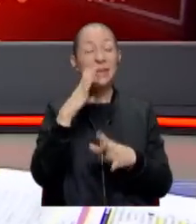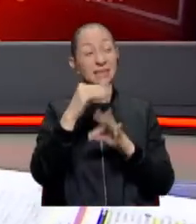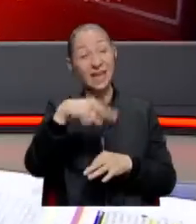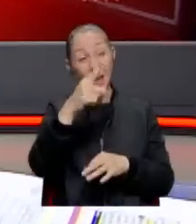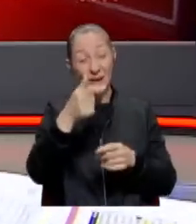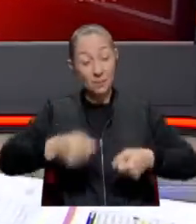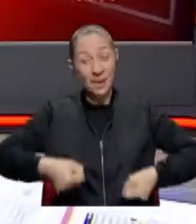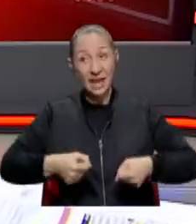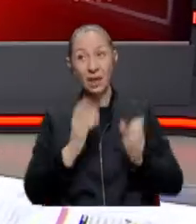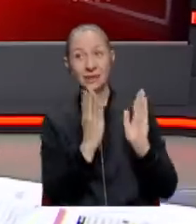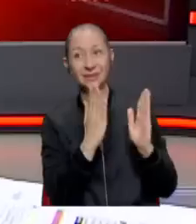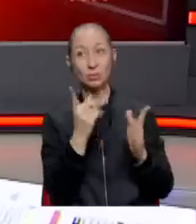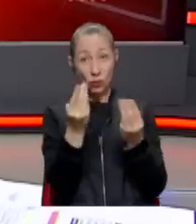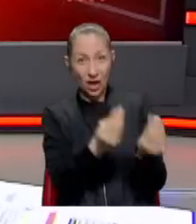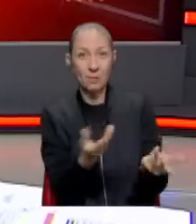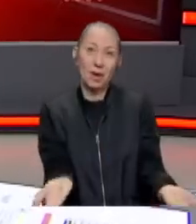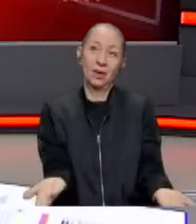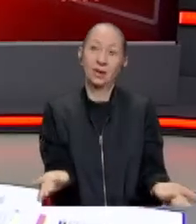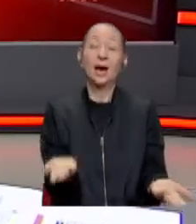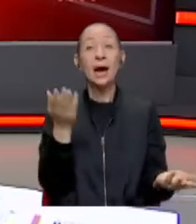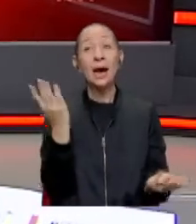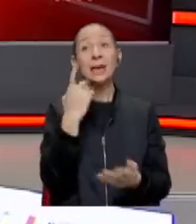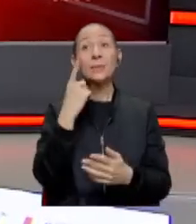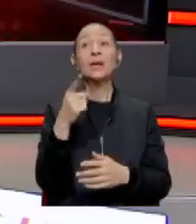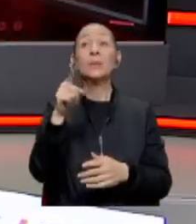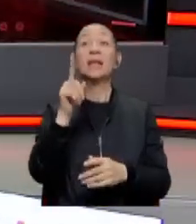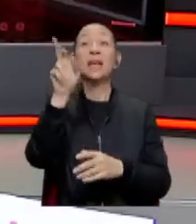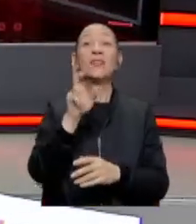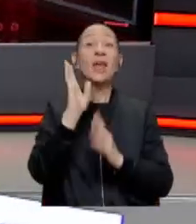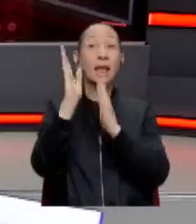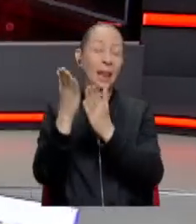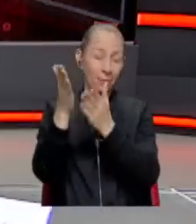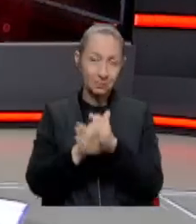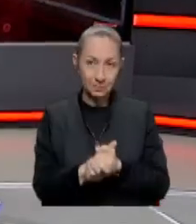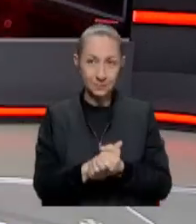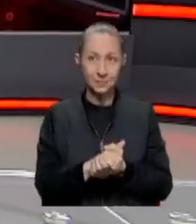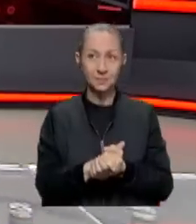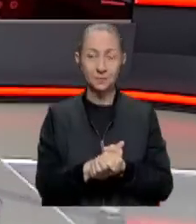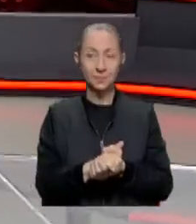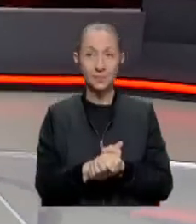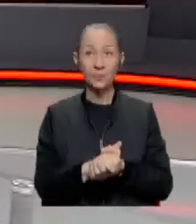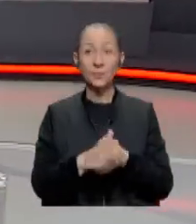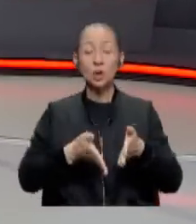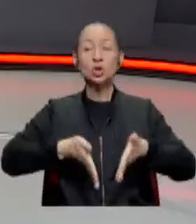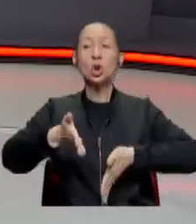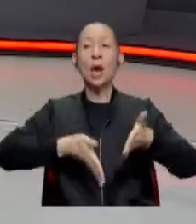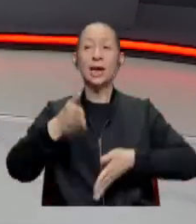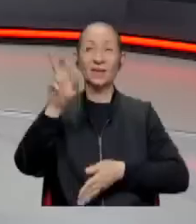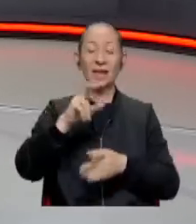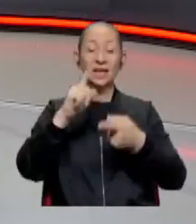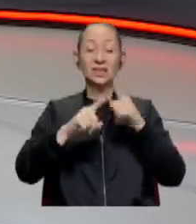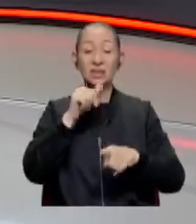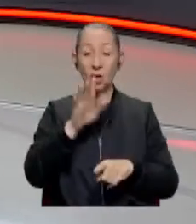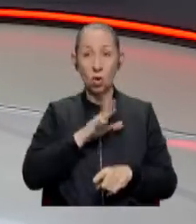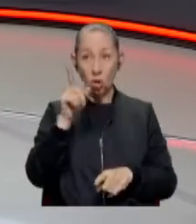çıksın bunu sağlayın Hiç olmazsa Hadi bakalım şimdi bir iftara gidelim Sokak iftarı Kemal